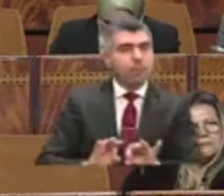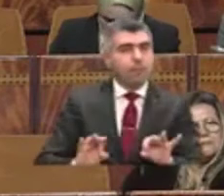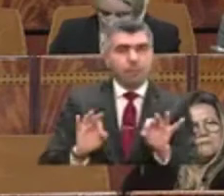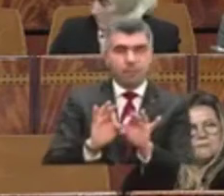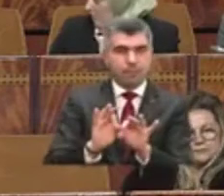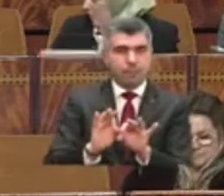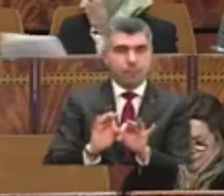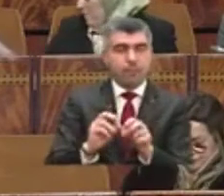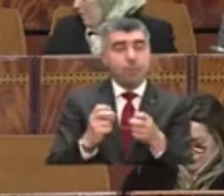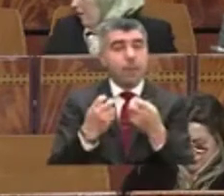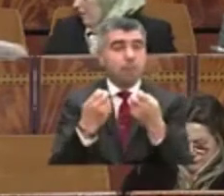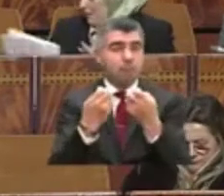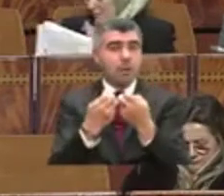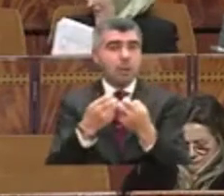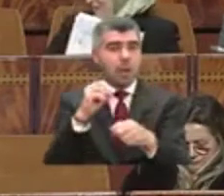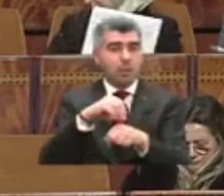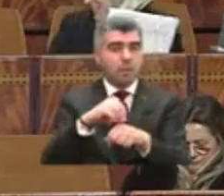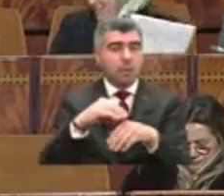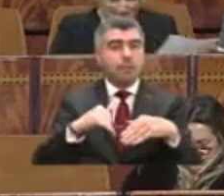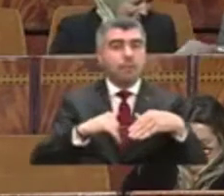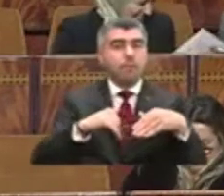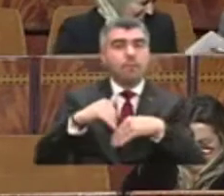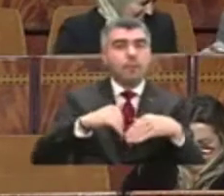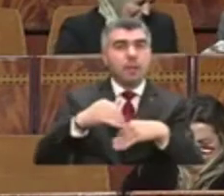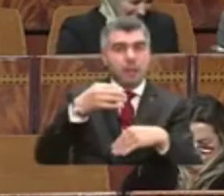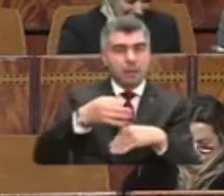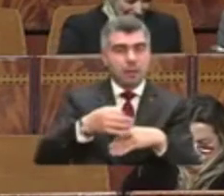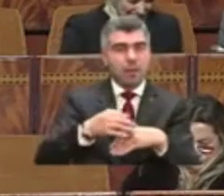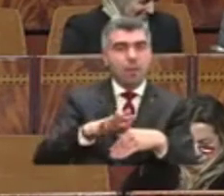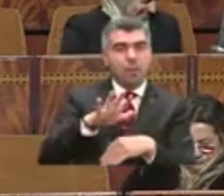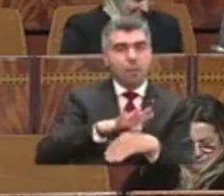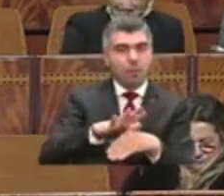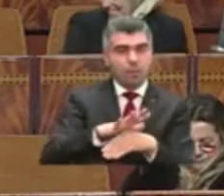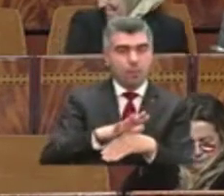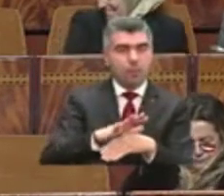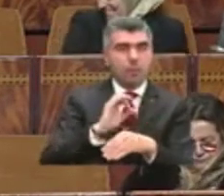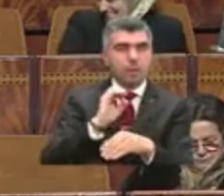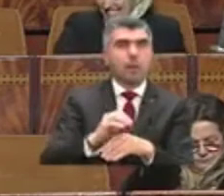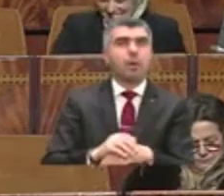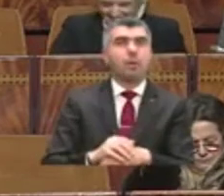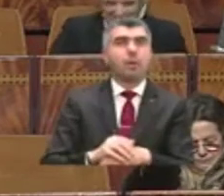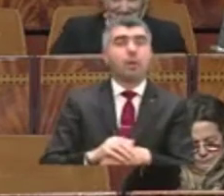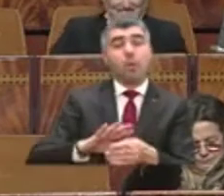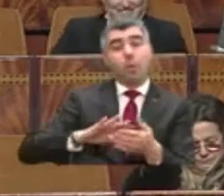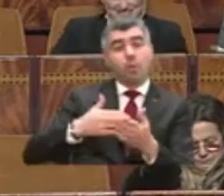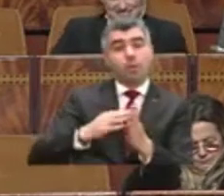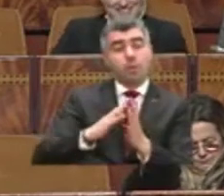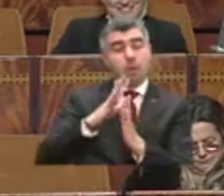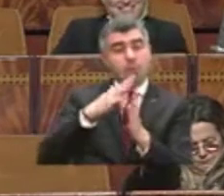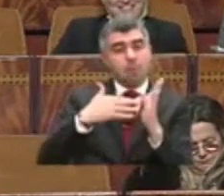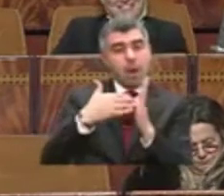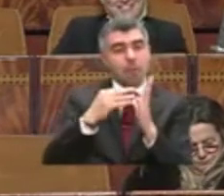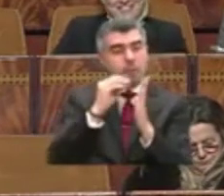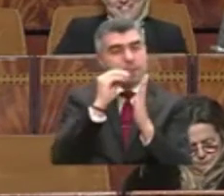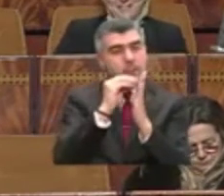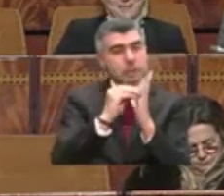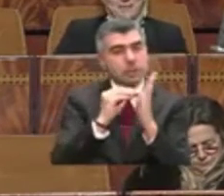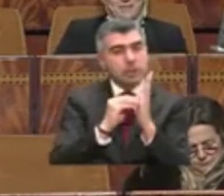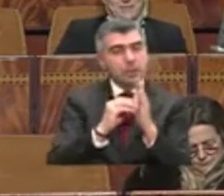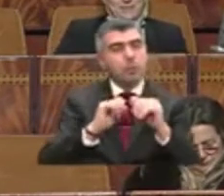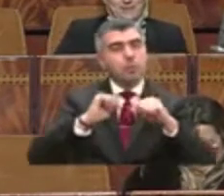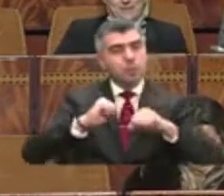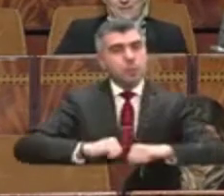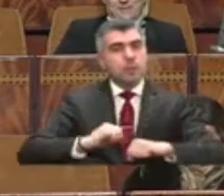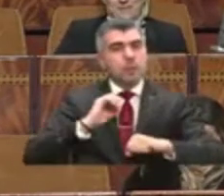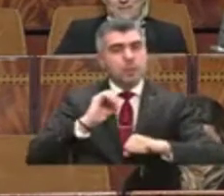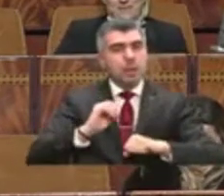الإقليمية 23-33 الرابطة بين الطريق الوطني رقم 7 واحد بخاتي والمضمنة في نفس الاتفاقية لم يصادق بعد عن الدراسة